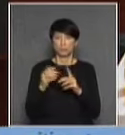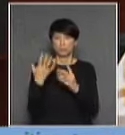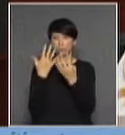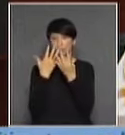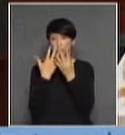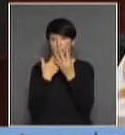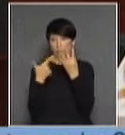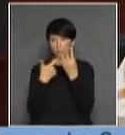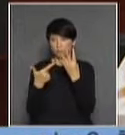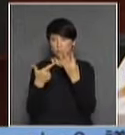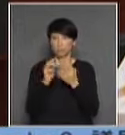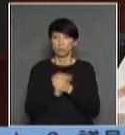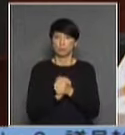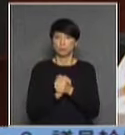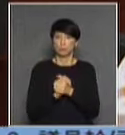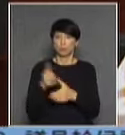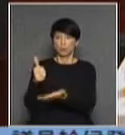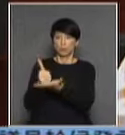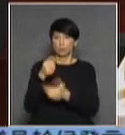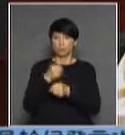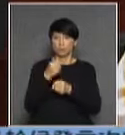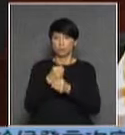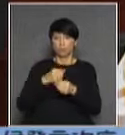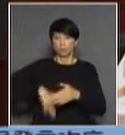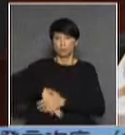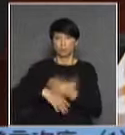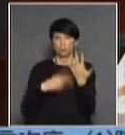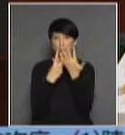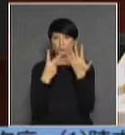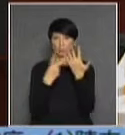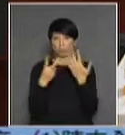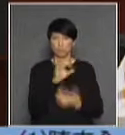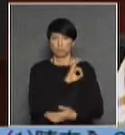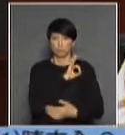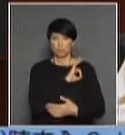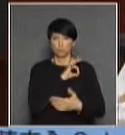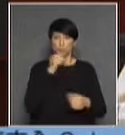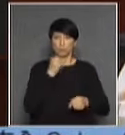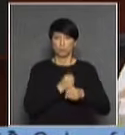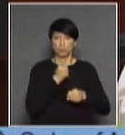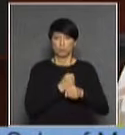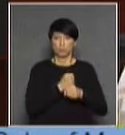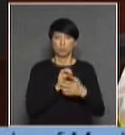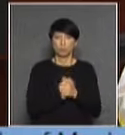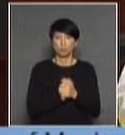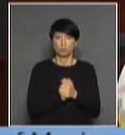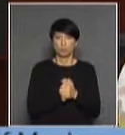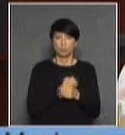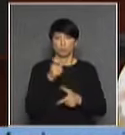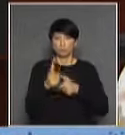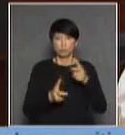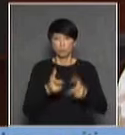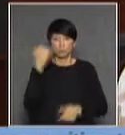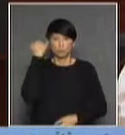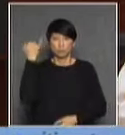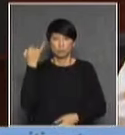团体人士，係咪？即係淨係得返52元係作个会嘅用途。个会嘅用途去咗边呢，使咗边呢，更加又唔知，因为